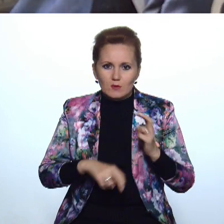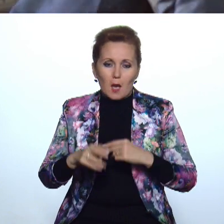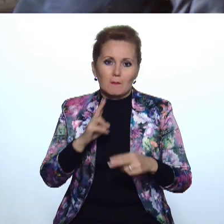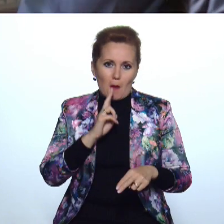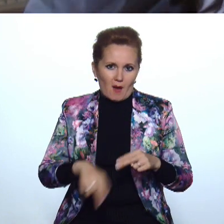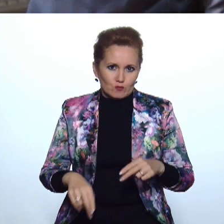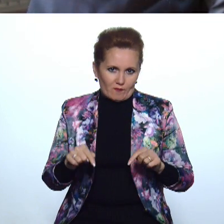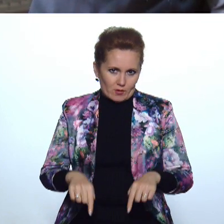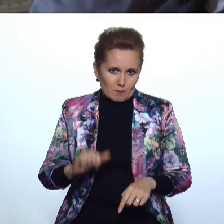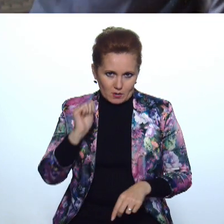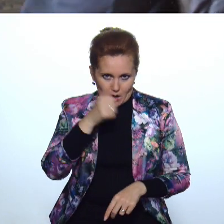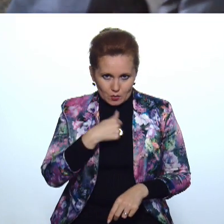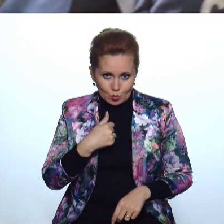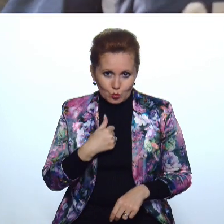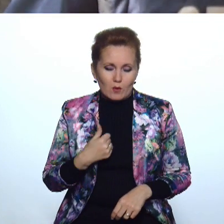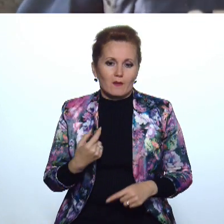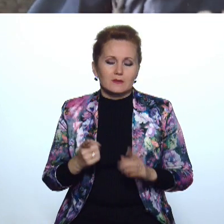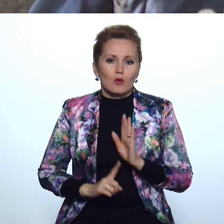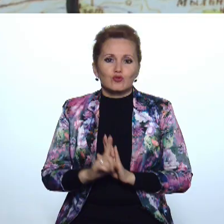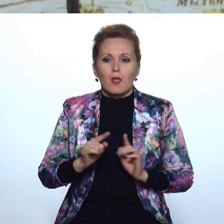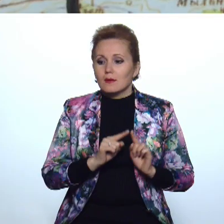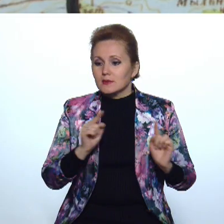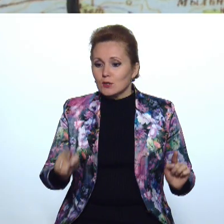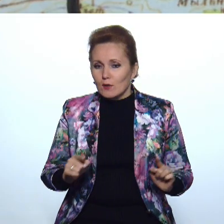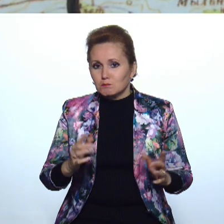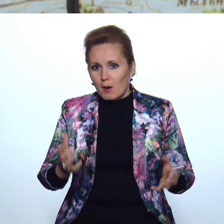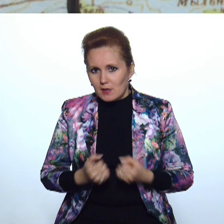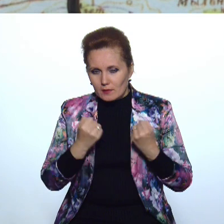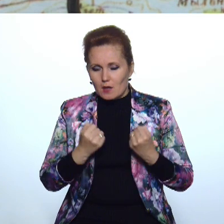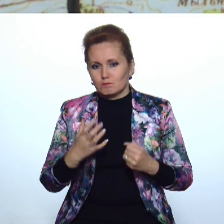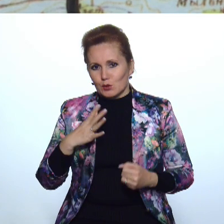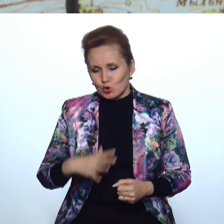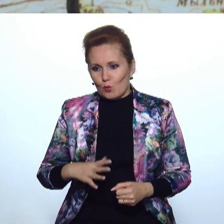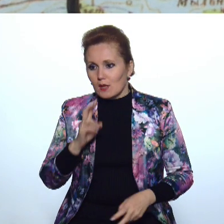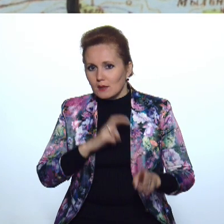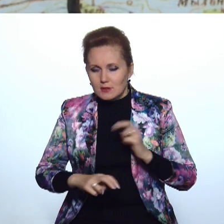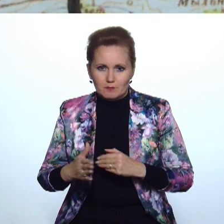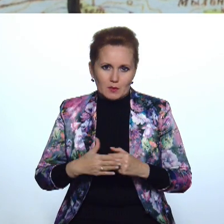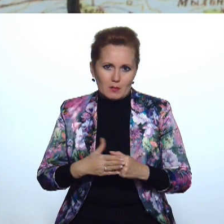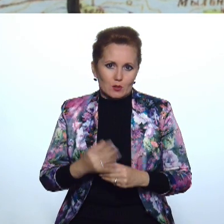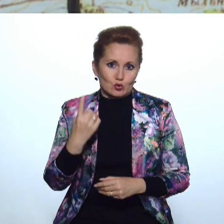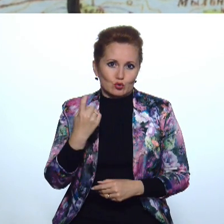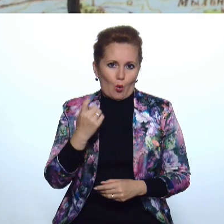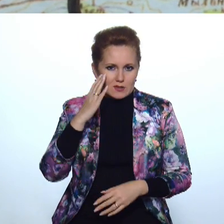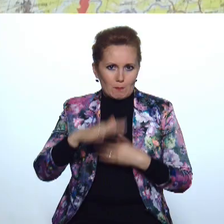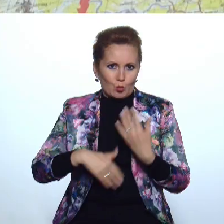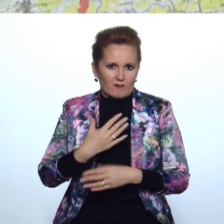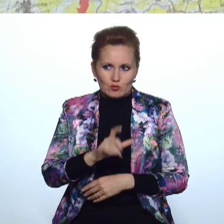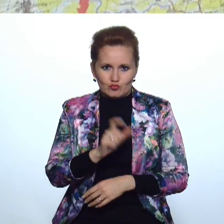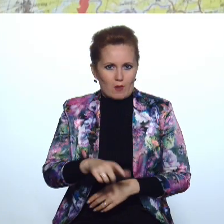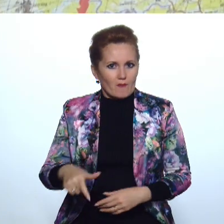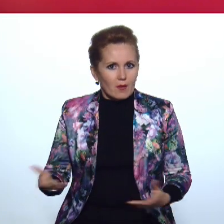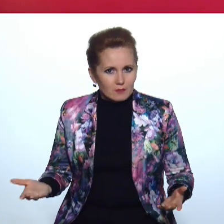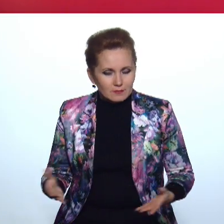пропавших уже в этом году. Всего с начала сезона спасателям и поисковикам-добровольцам пришлось разыскивать порядка 100 заблудившихся человек.